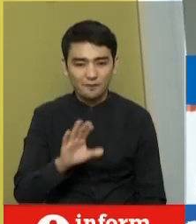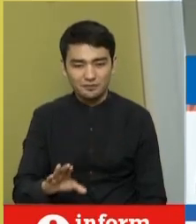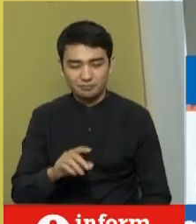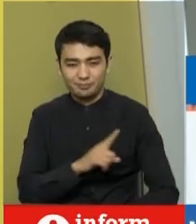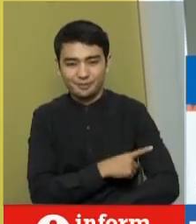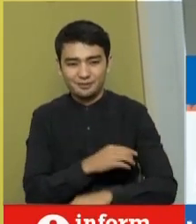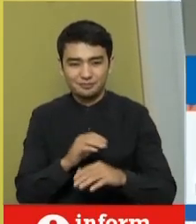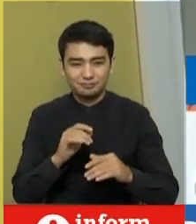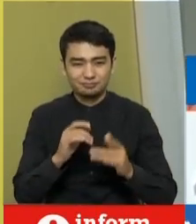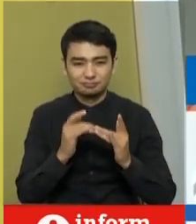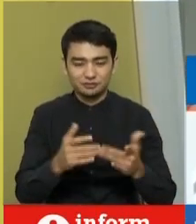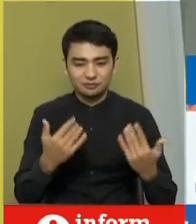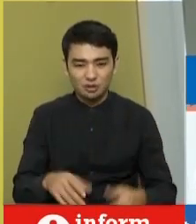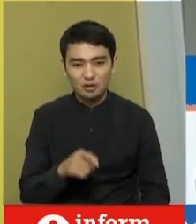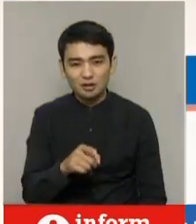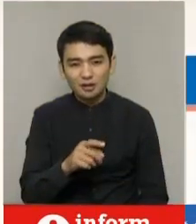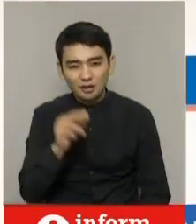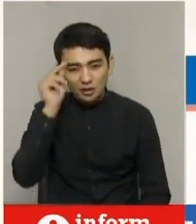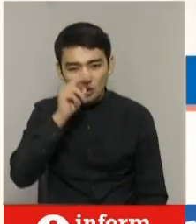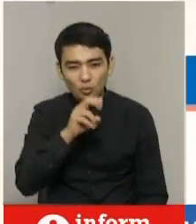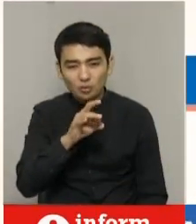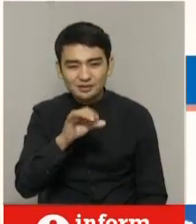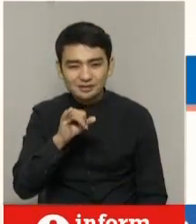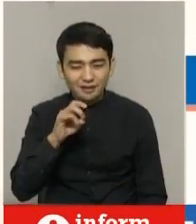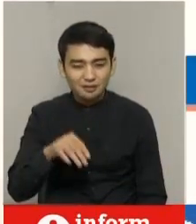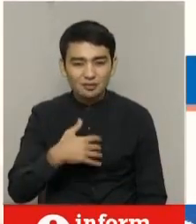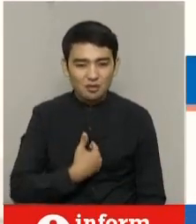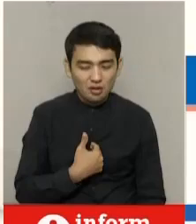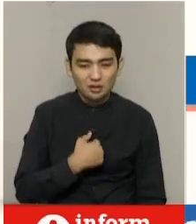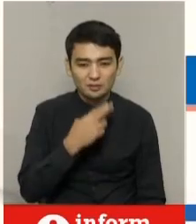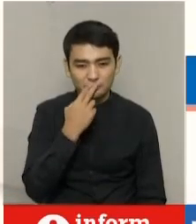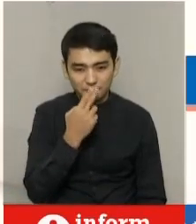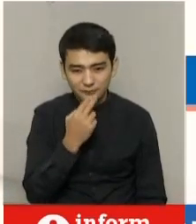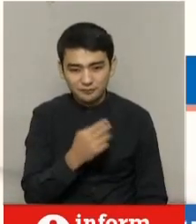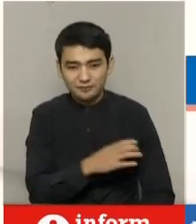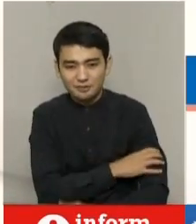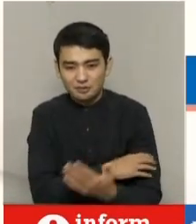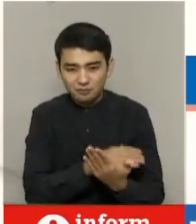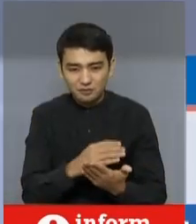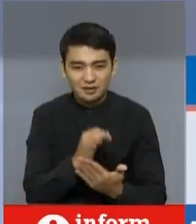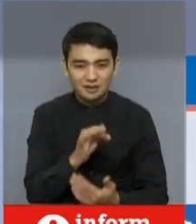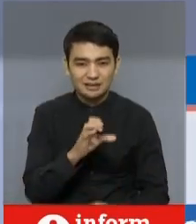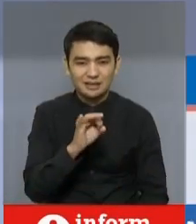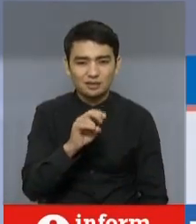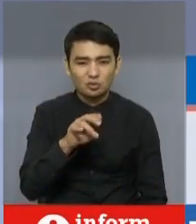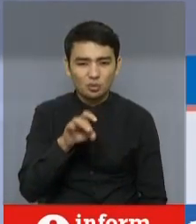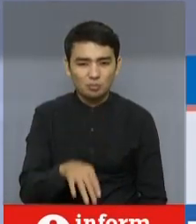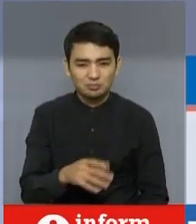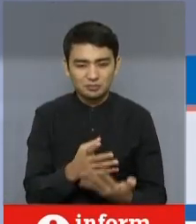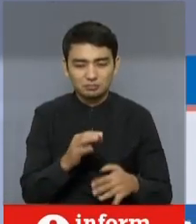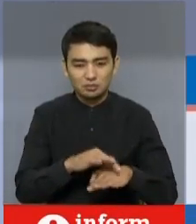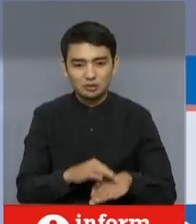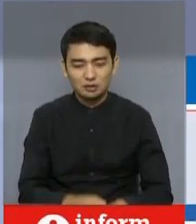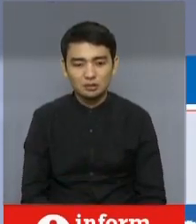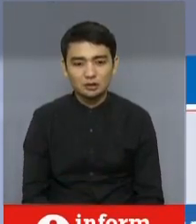средней степени тяжести. У курсантов наблюдался кашель, насморк, повышенная температура и интоксикационный синдром. Госпитализировали их,